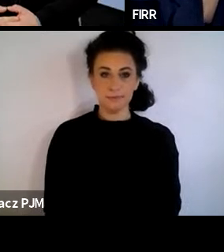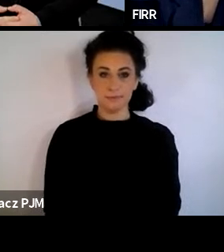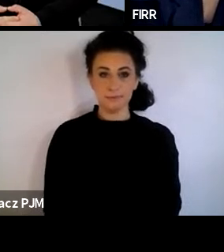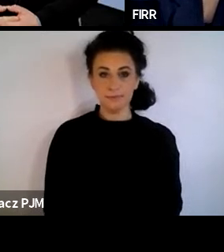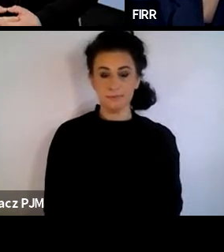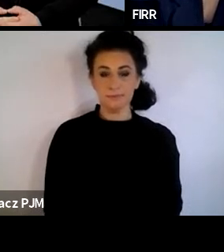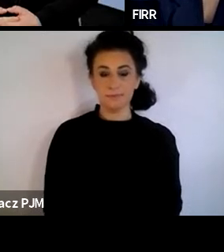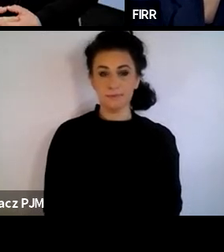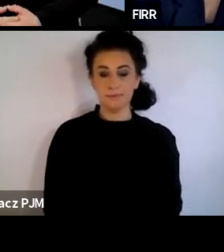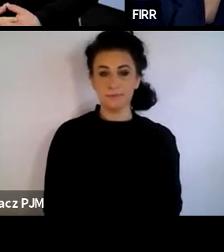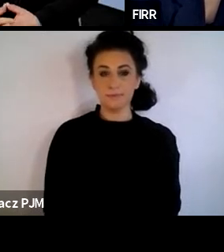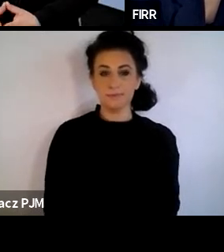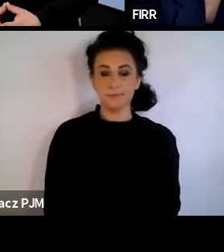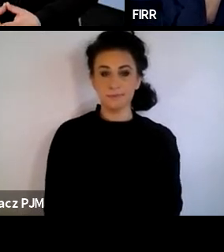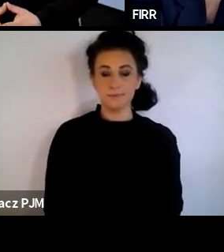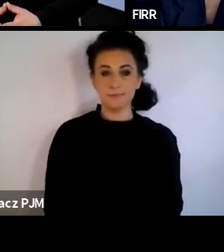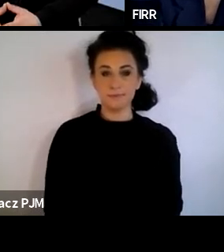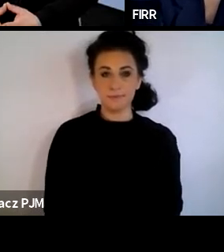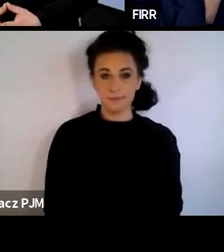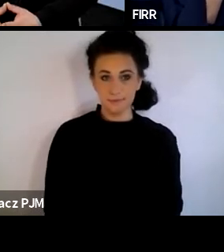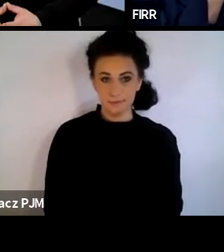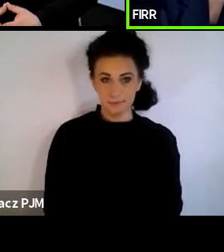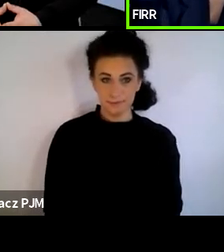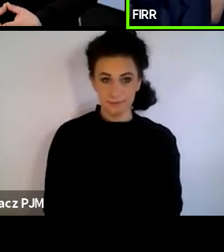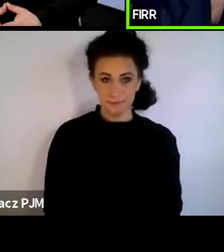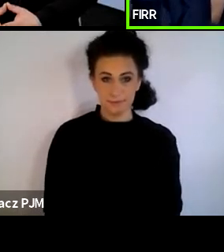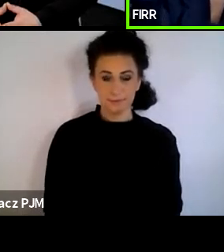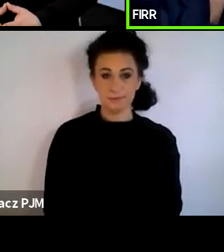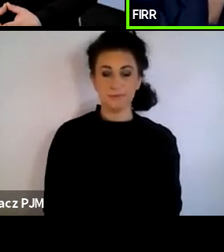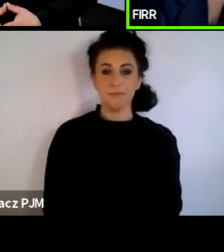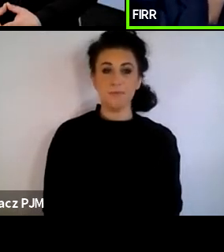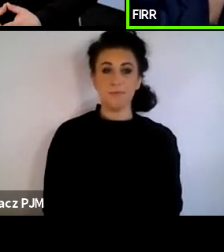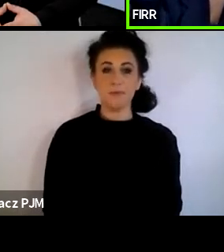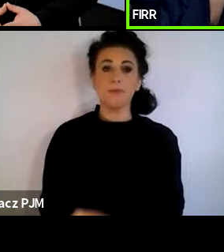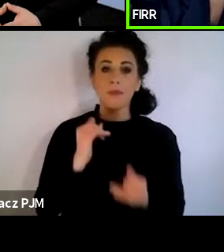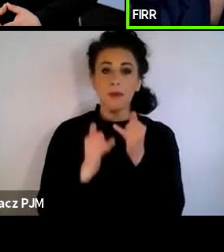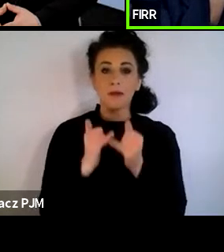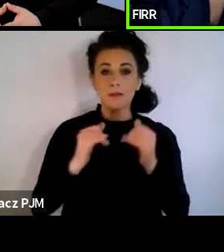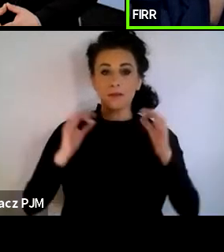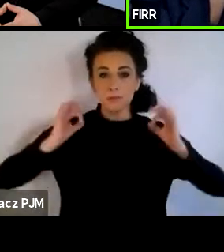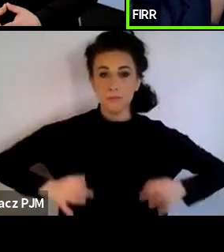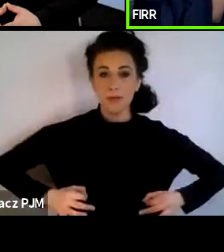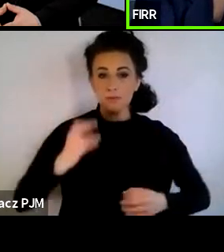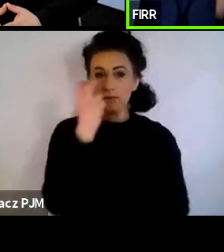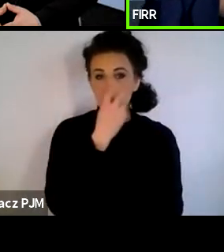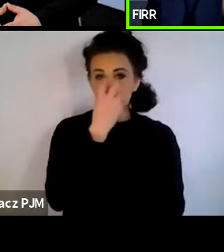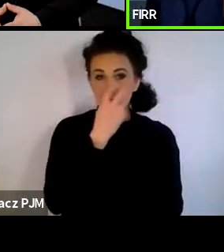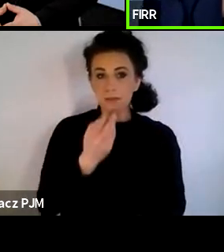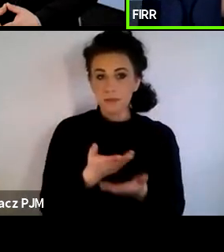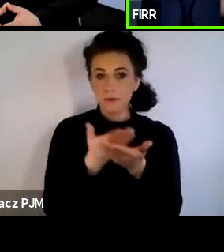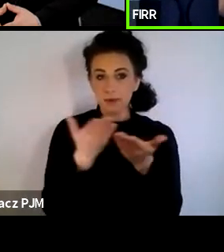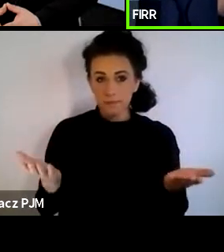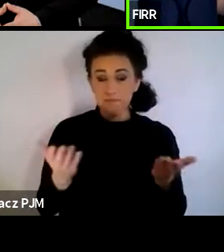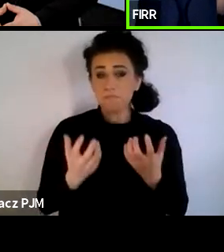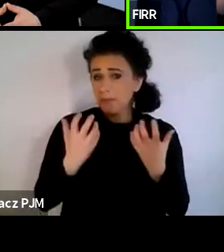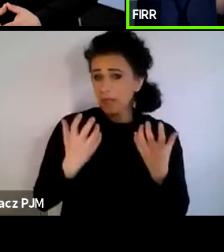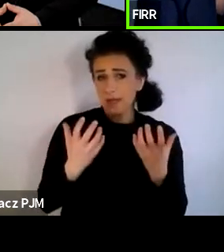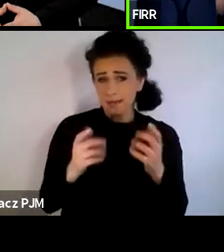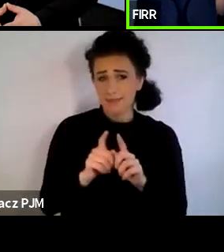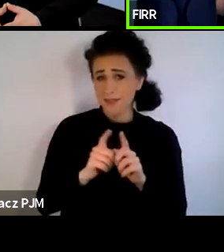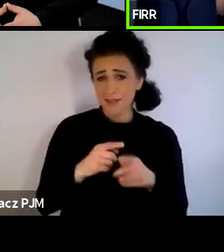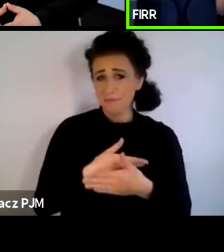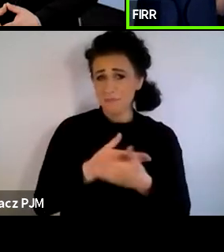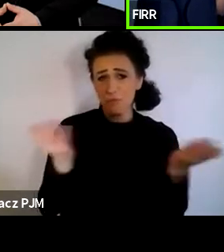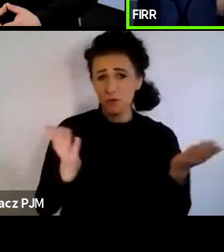już pewnie zostanie na dłużej. Gdyby Państwo byli zainteresowani, również chętnie podzielimy się smogiem. Mamy